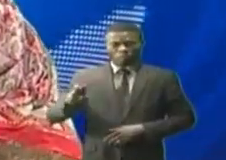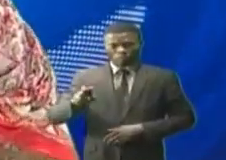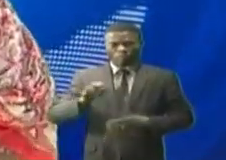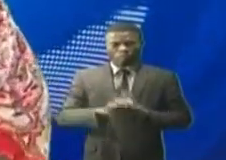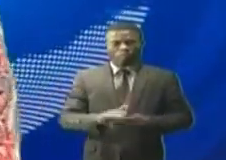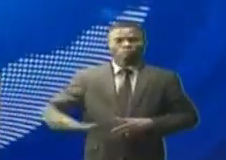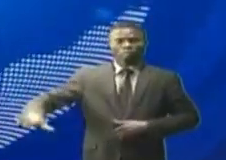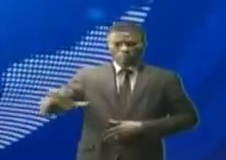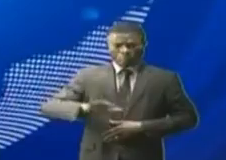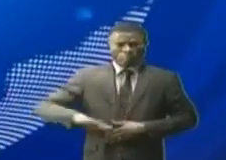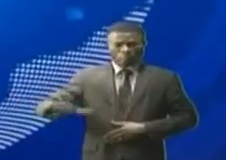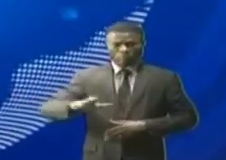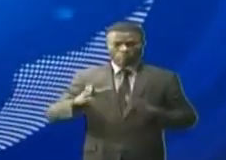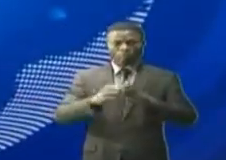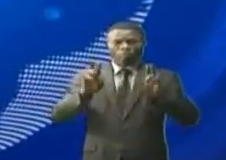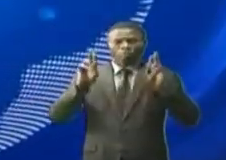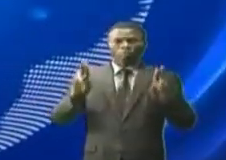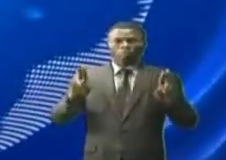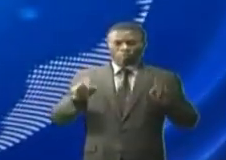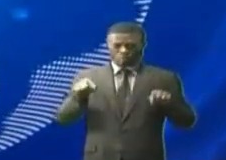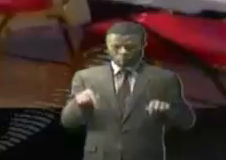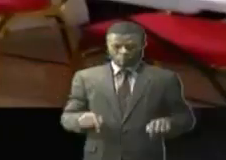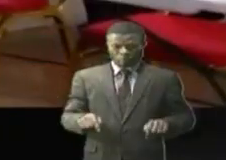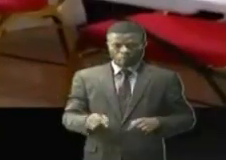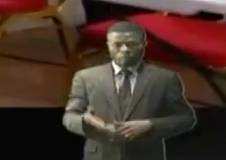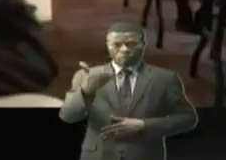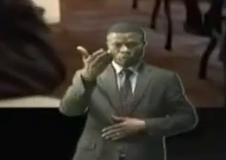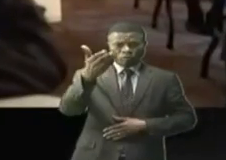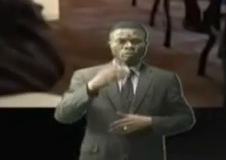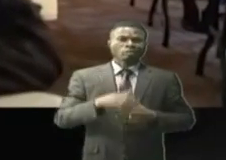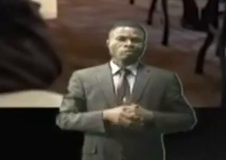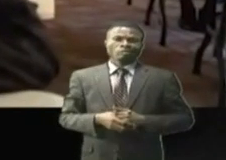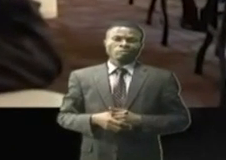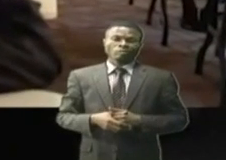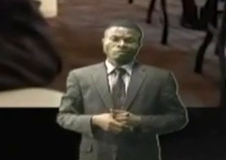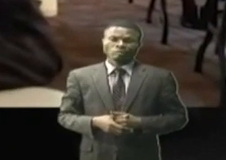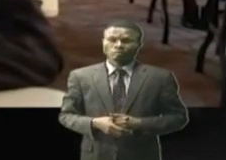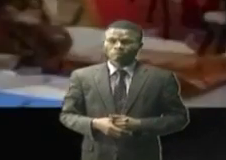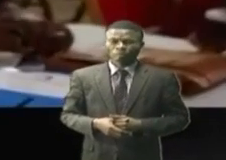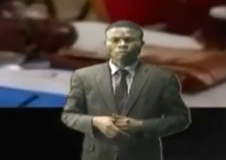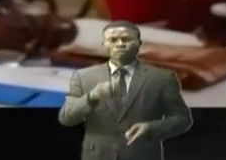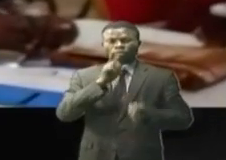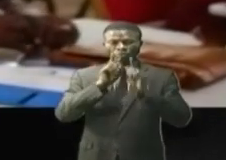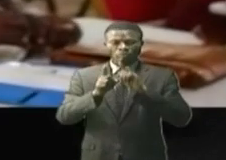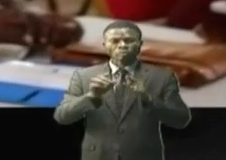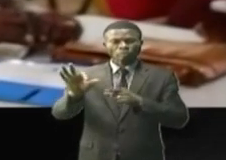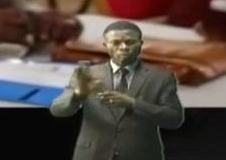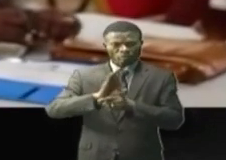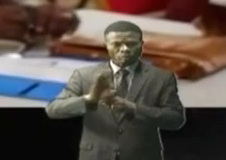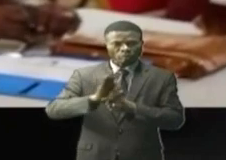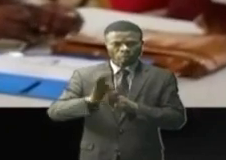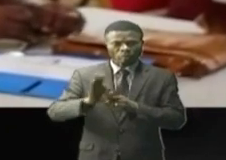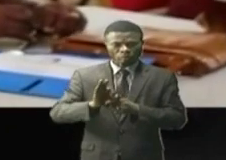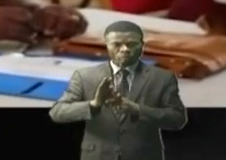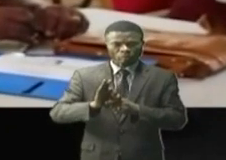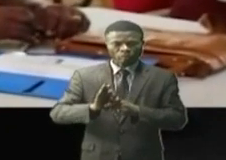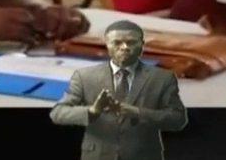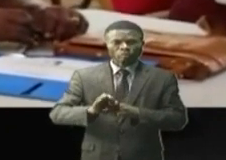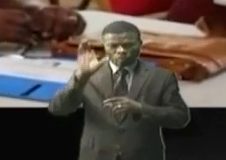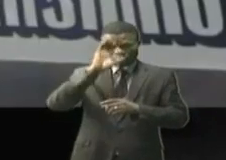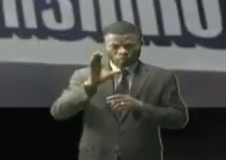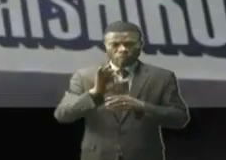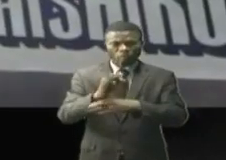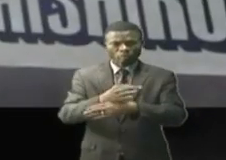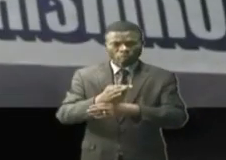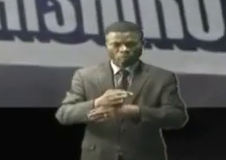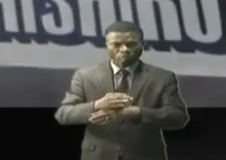la nation et la religion aujourd'hui. Des villes, des échanges d'informations et des manipulations des réseaux sociaux,